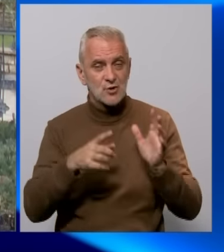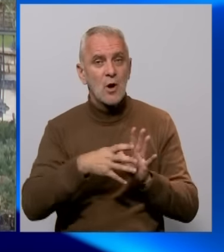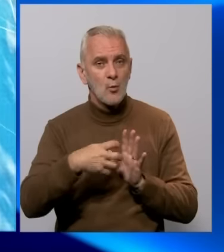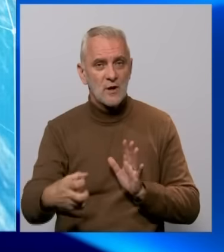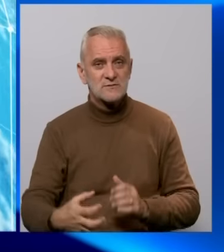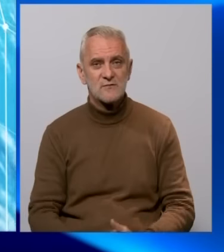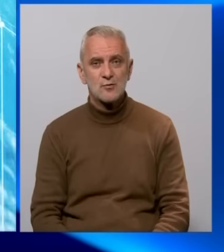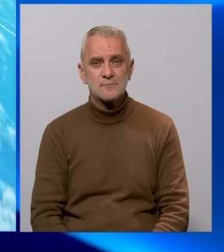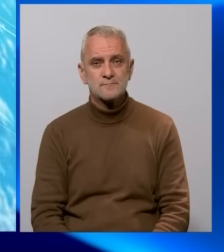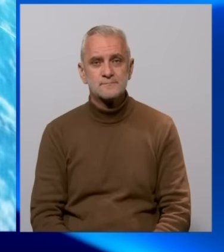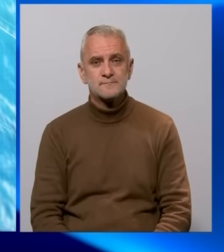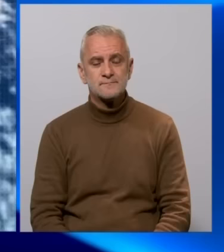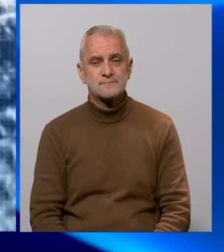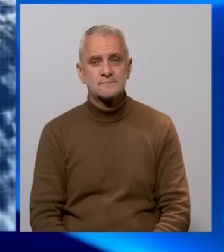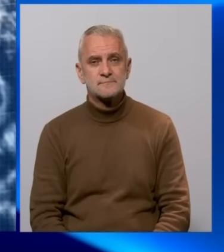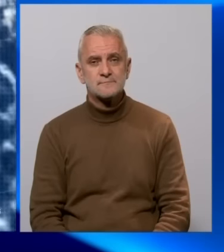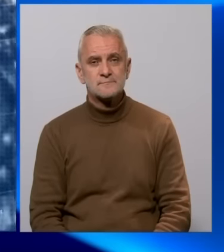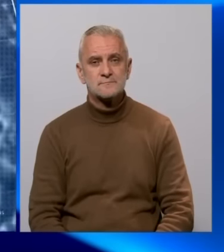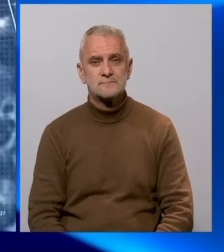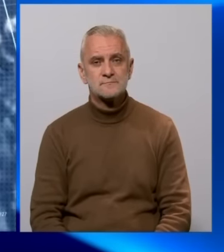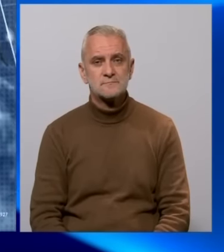nastavku.